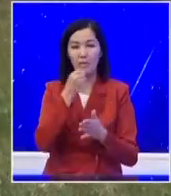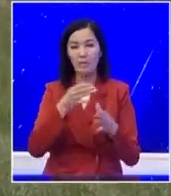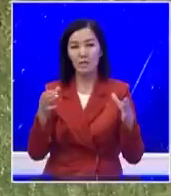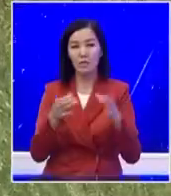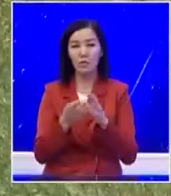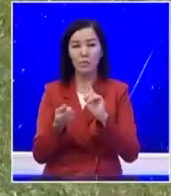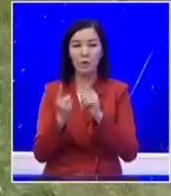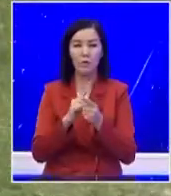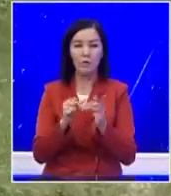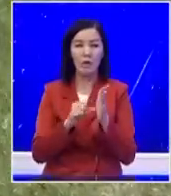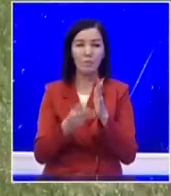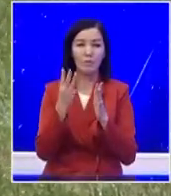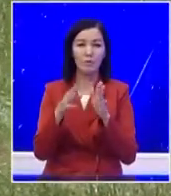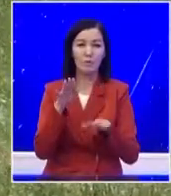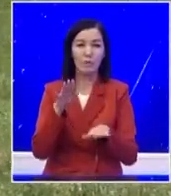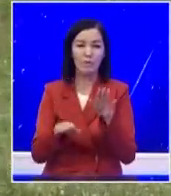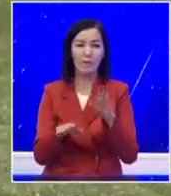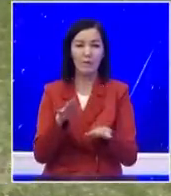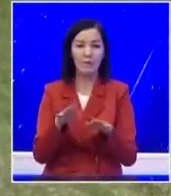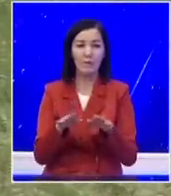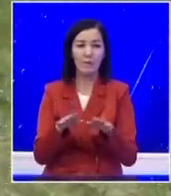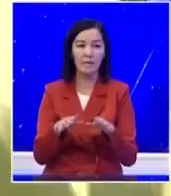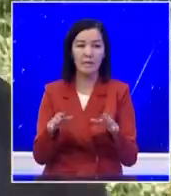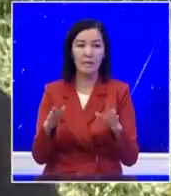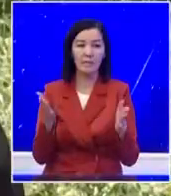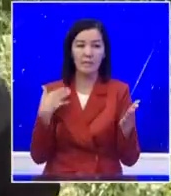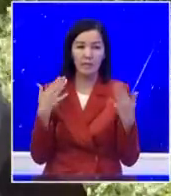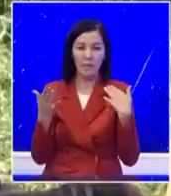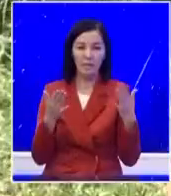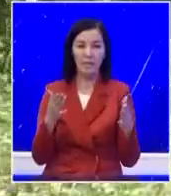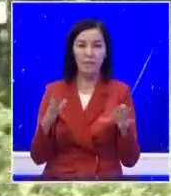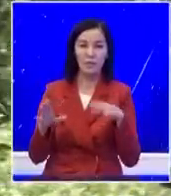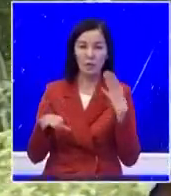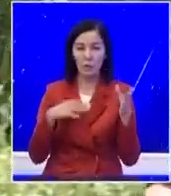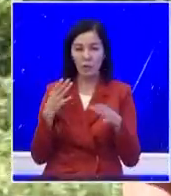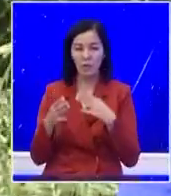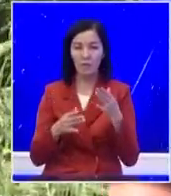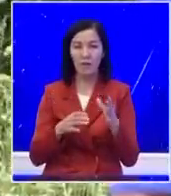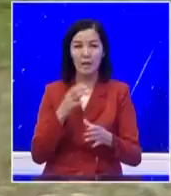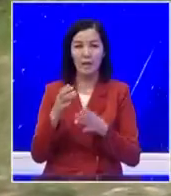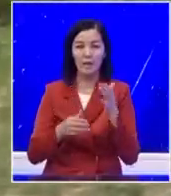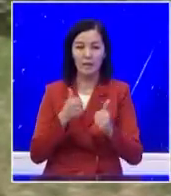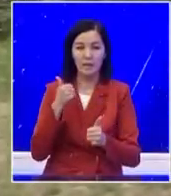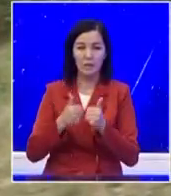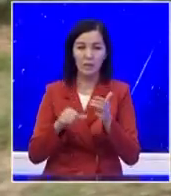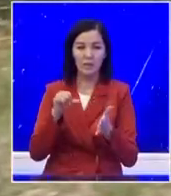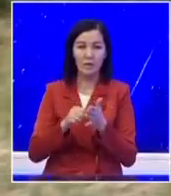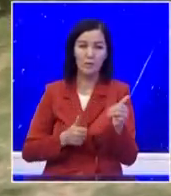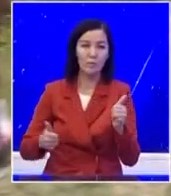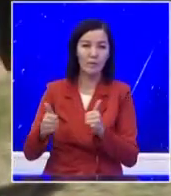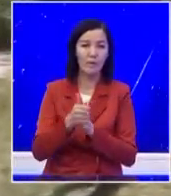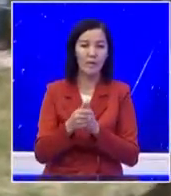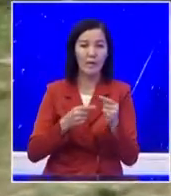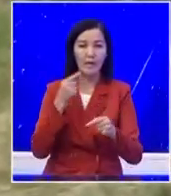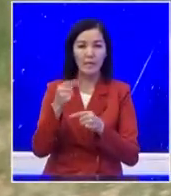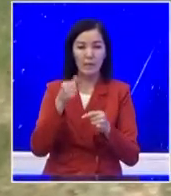өтті. 63 келі салмақ дәрежесінде кілемде өнер көрсетеді. Оның мақсаты күзде Алматыда жоспарланған халықаралық жарыста топ жару. Сонымен қатар келер